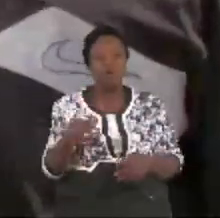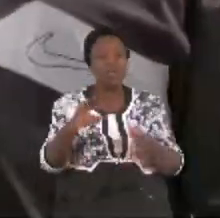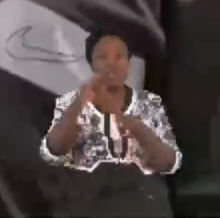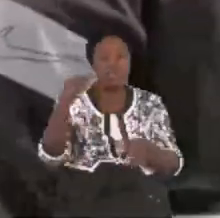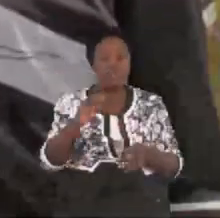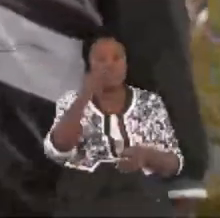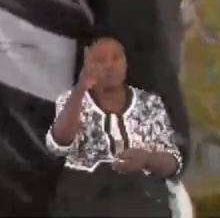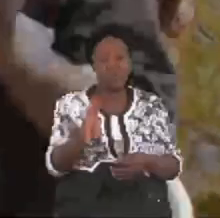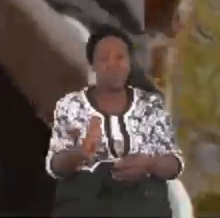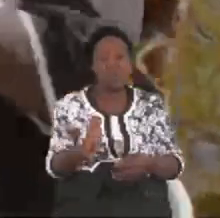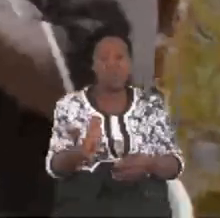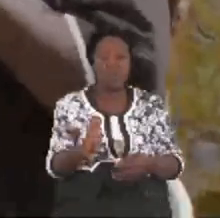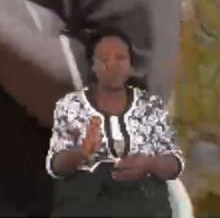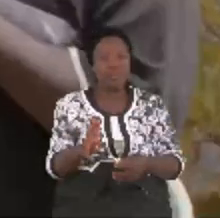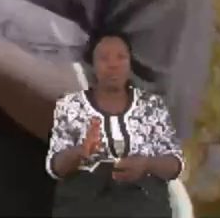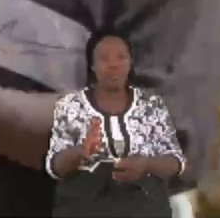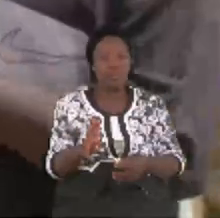de Dieu,